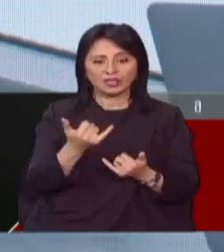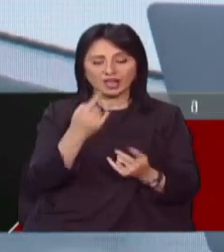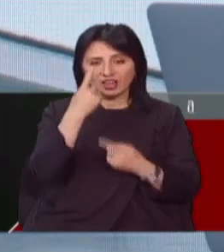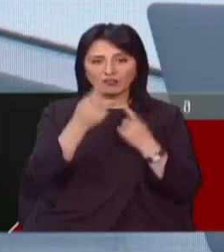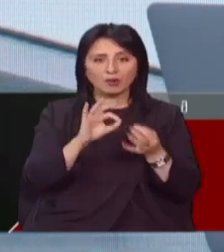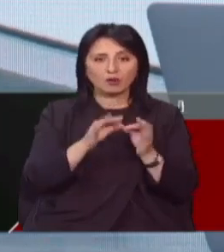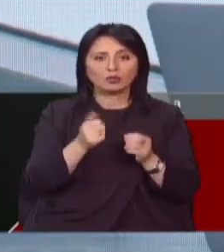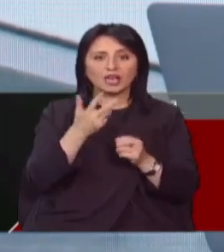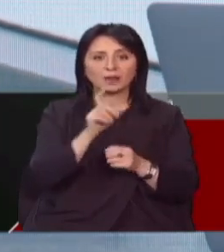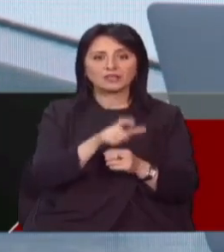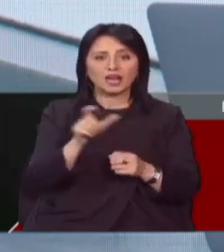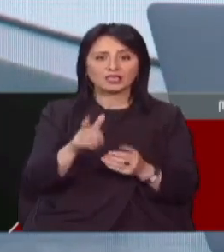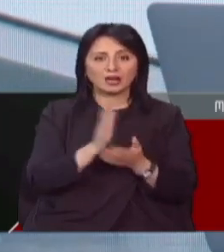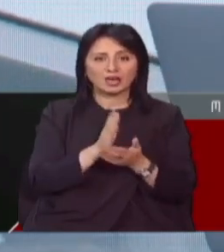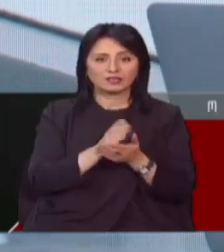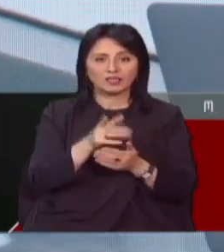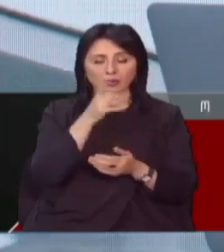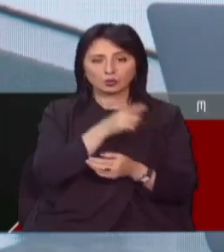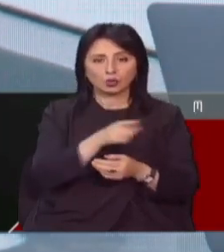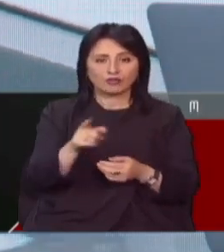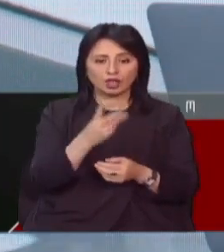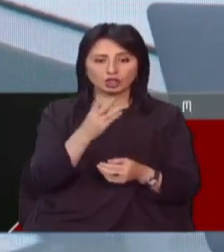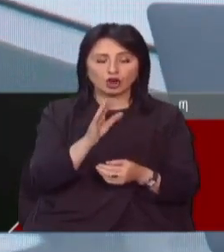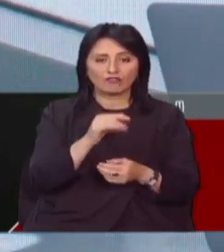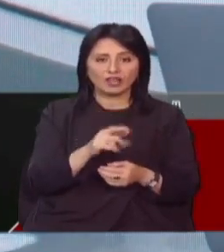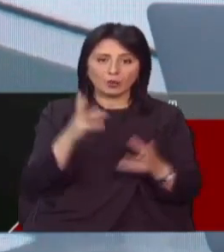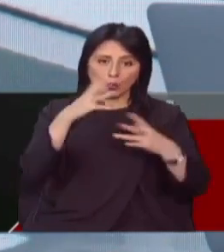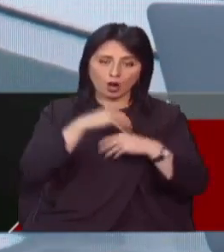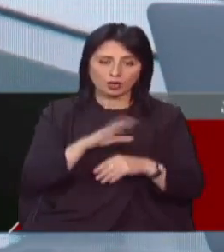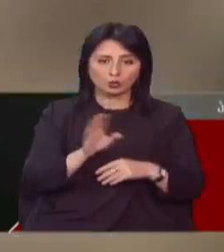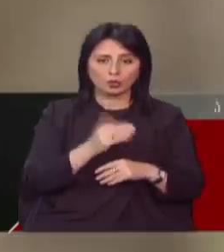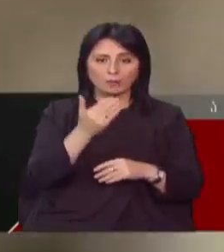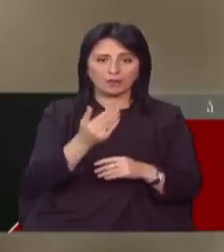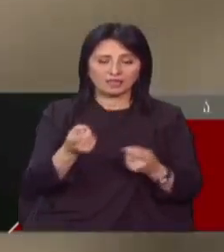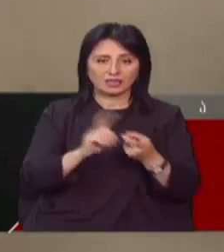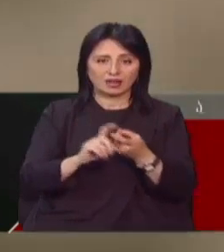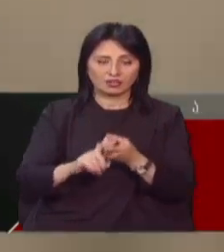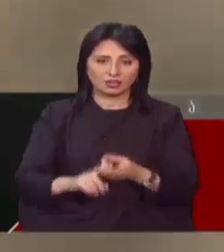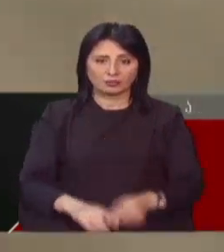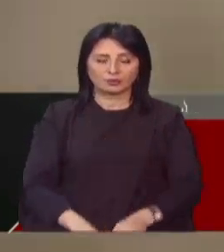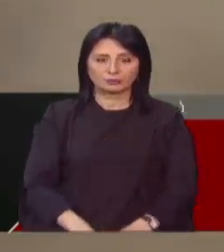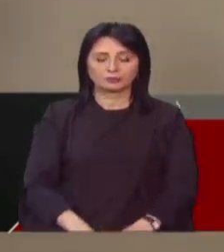ინფორმაცია კონკრეტულად რამდენი ადამიანი იმყოფებოდა ამ დროისთვის შოვში და მოახერხეთ თუ არა მათთან დაკავშირება?